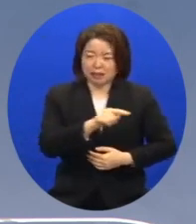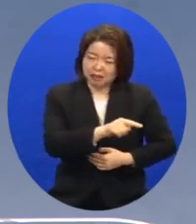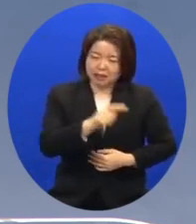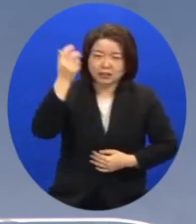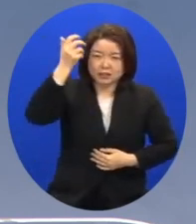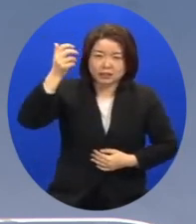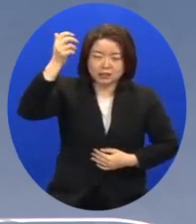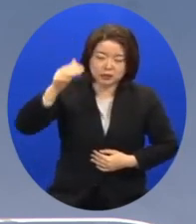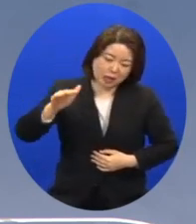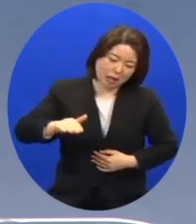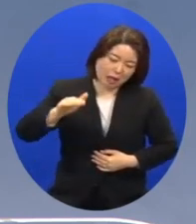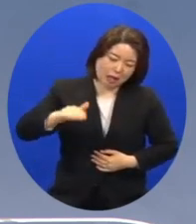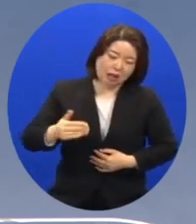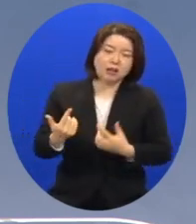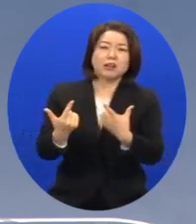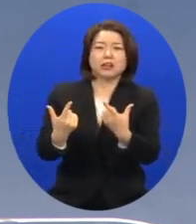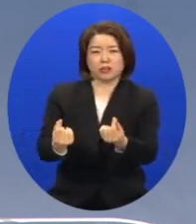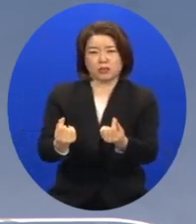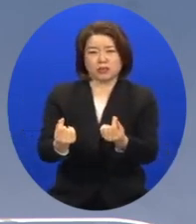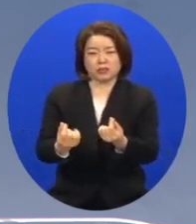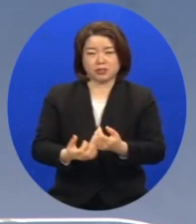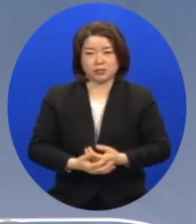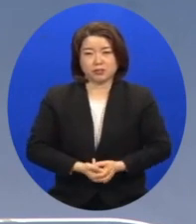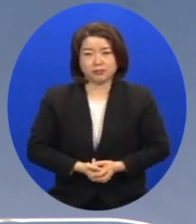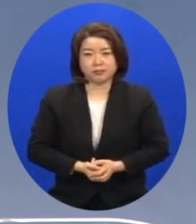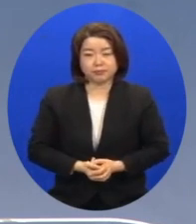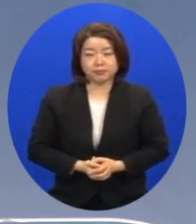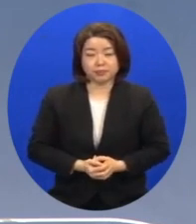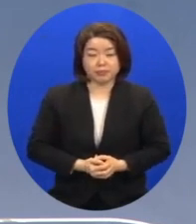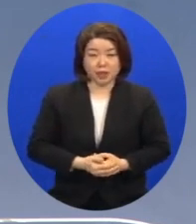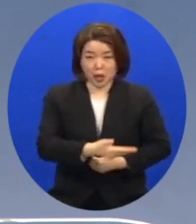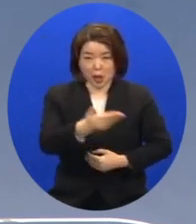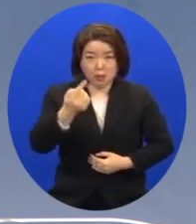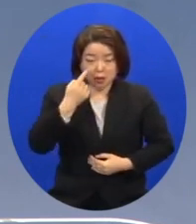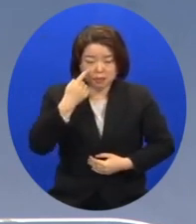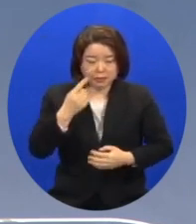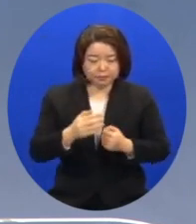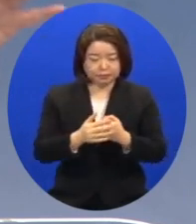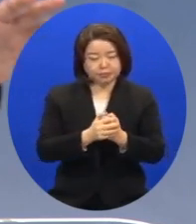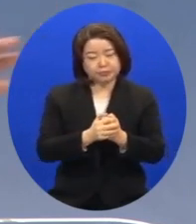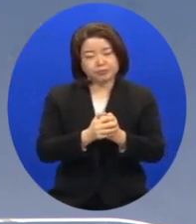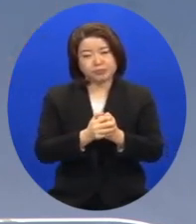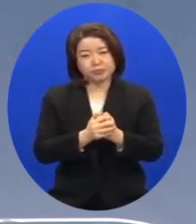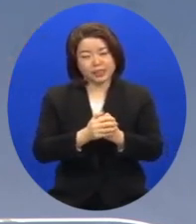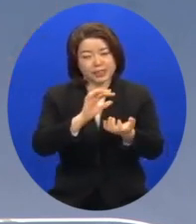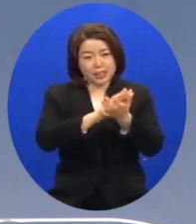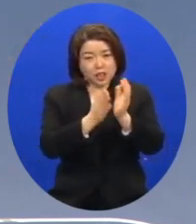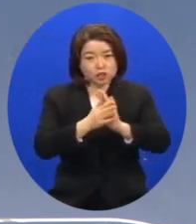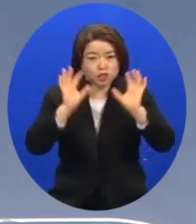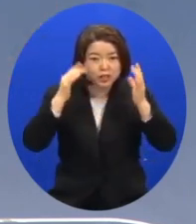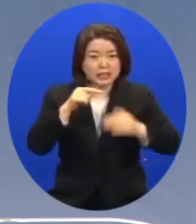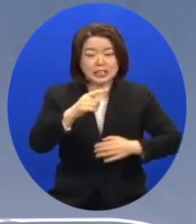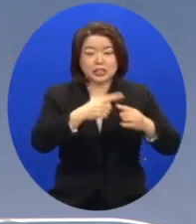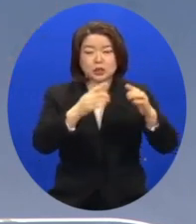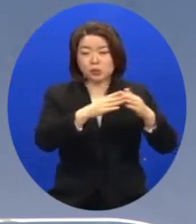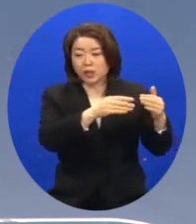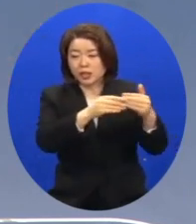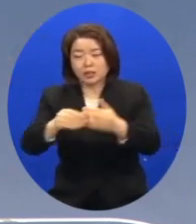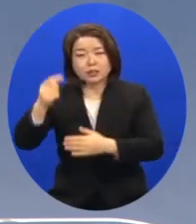입니다 여러분 한번 유치원 아이들이 이 교회를 이끌어 가고 있다고 생각해보십시오